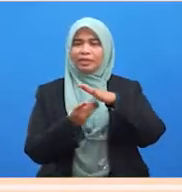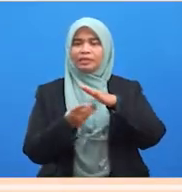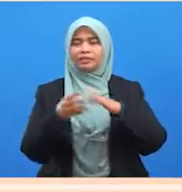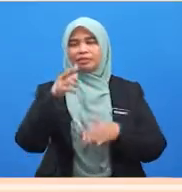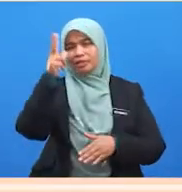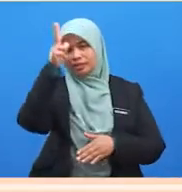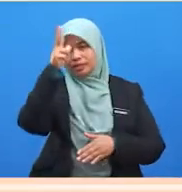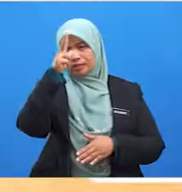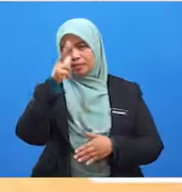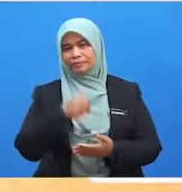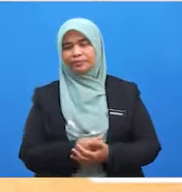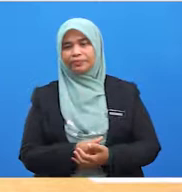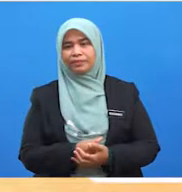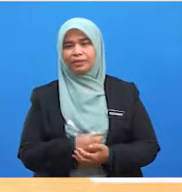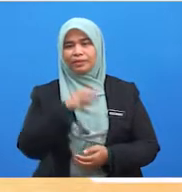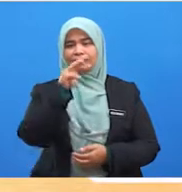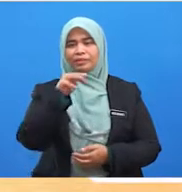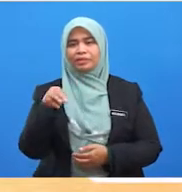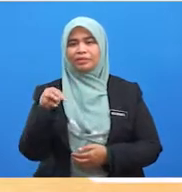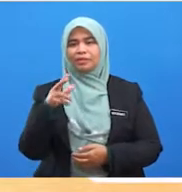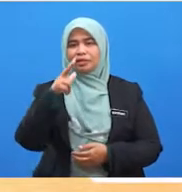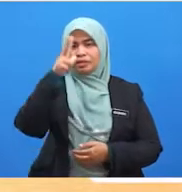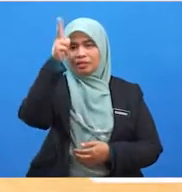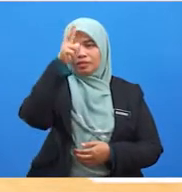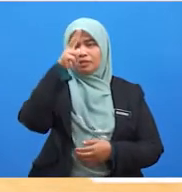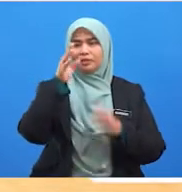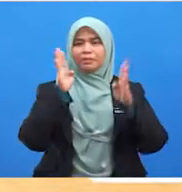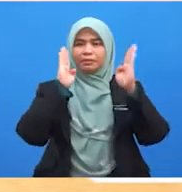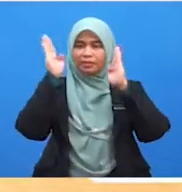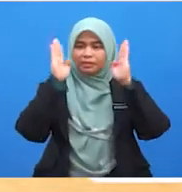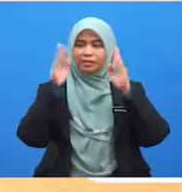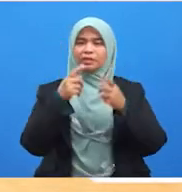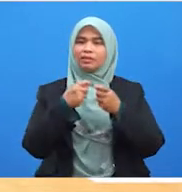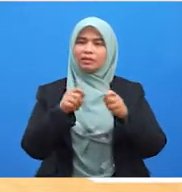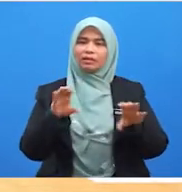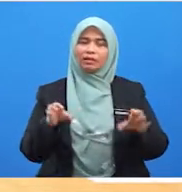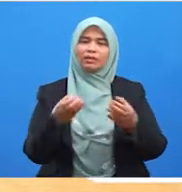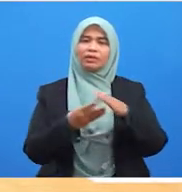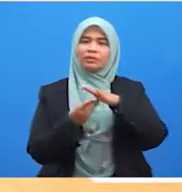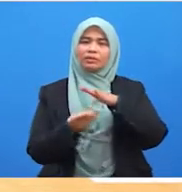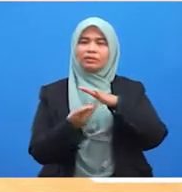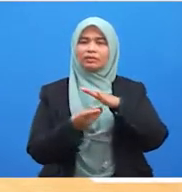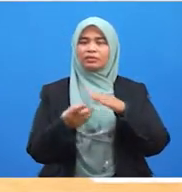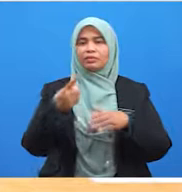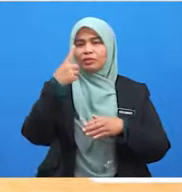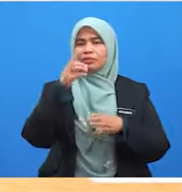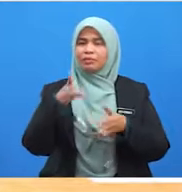kerajaan. Murid-murid, kerajaan Malaysia telah mengadakan dasar-dasar untuk mendorong